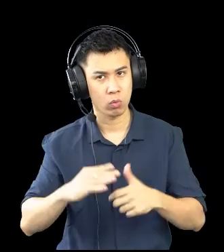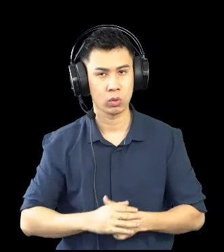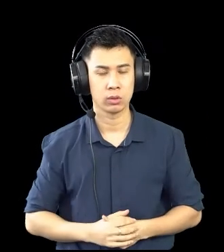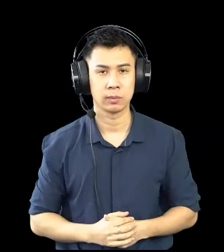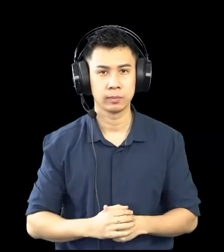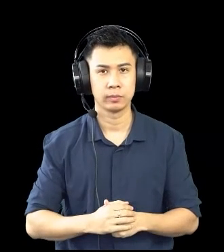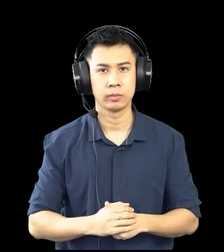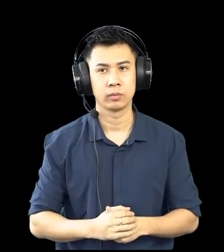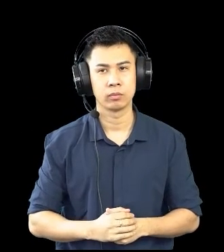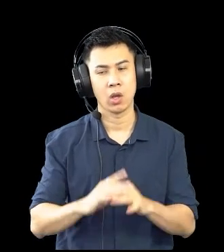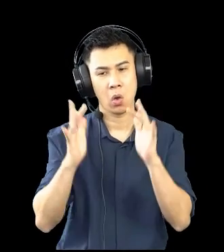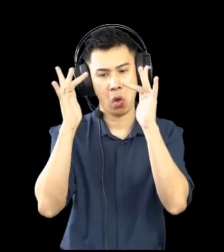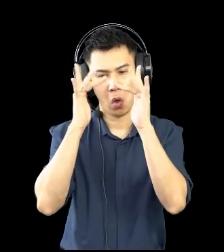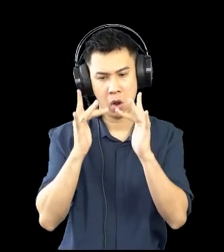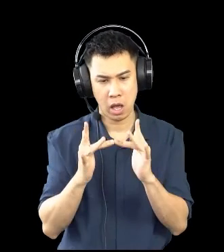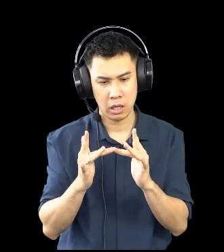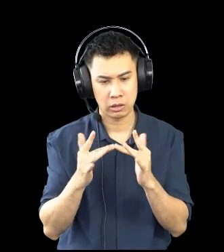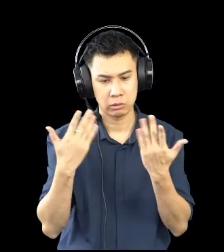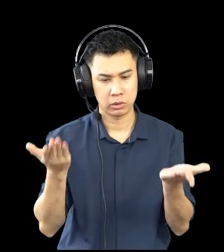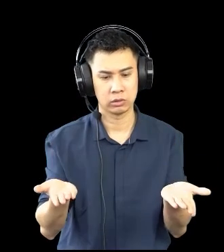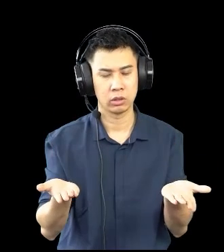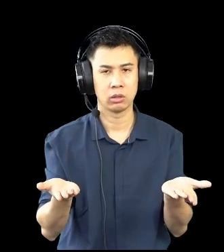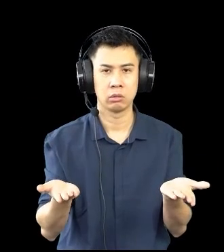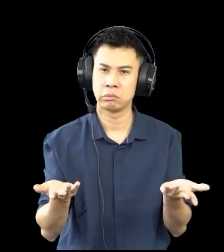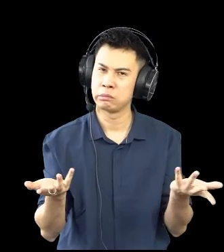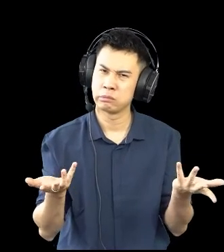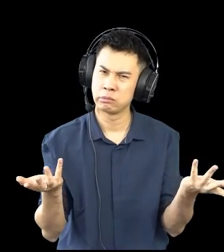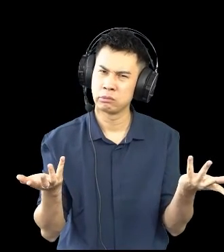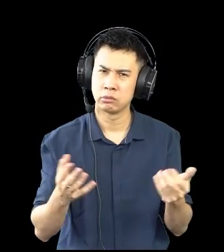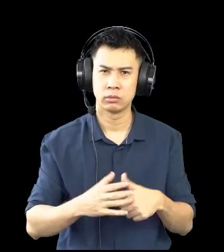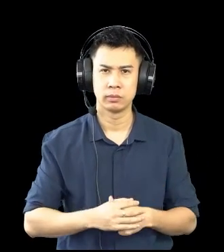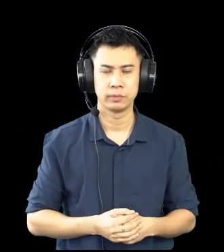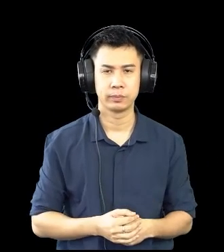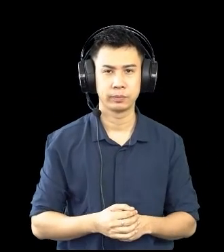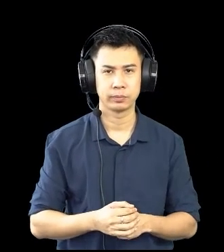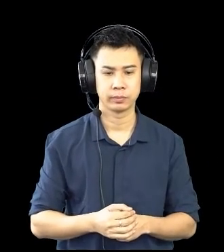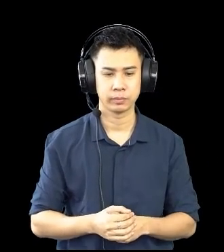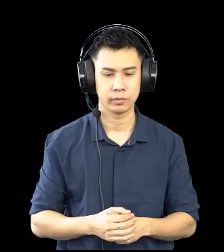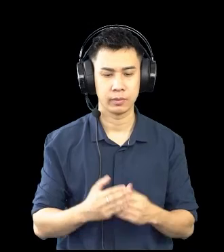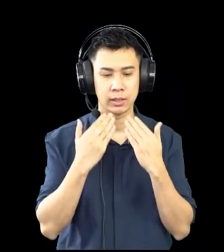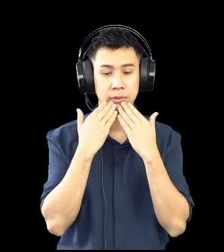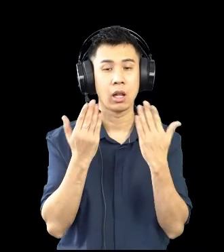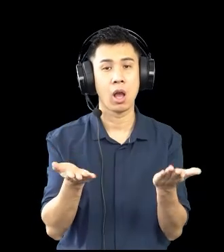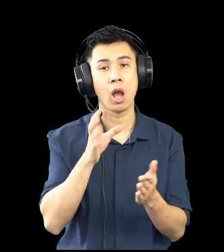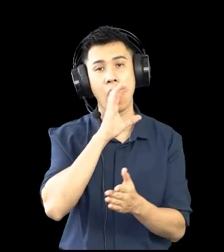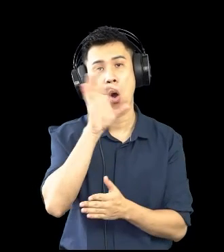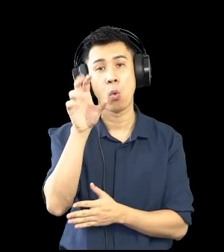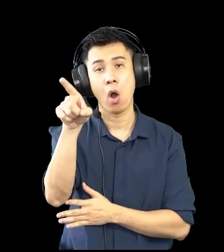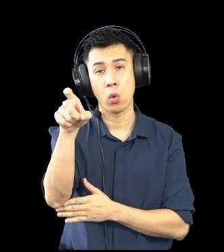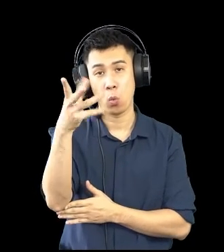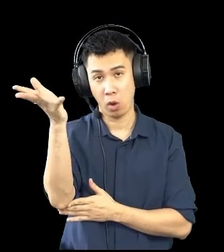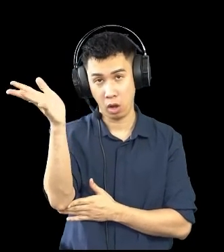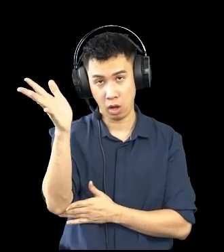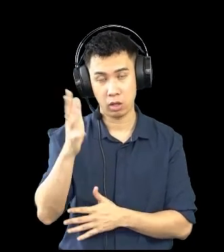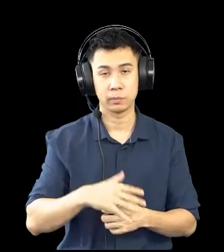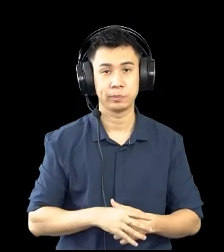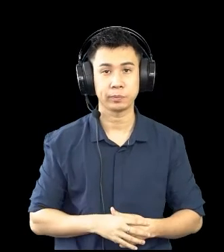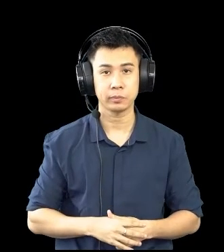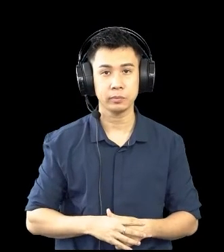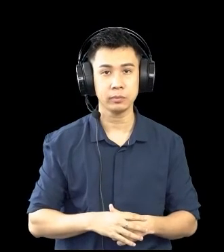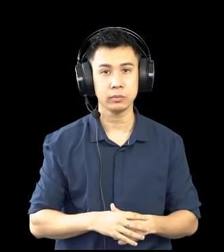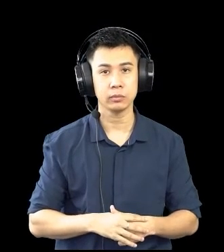tố online để mà đáp ứng với tình hình dịch hiện nay. Dạ, em xin phép được trả lời câu hỏi vừa rồi.